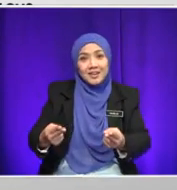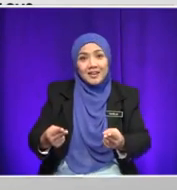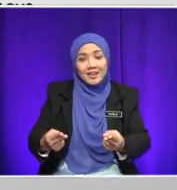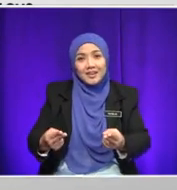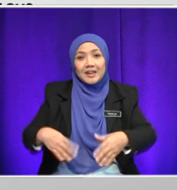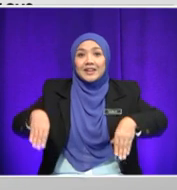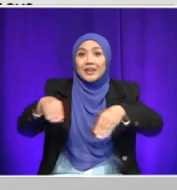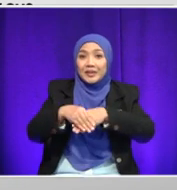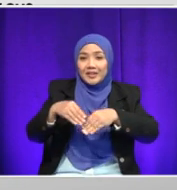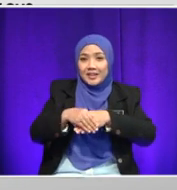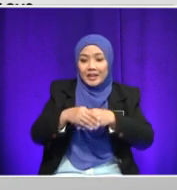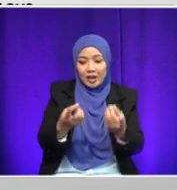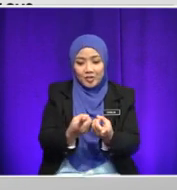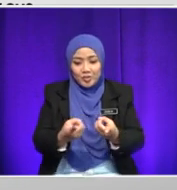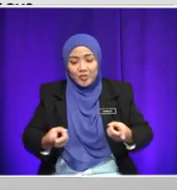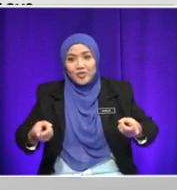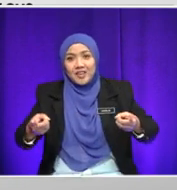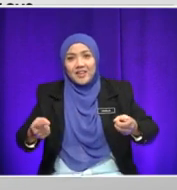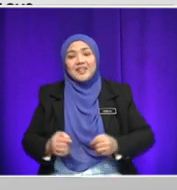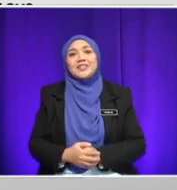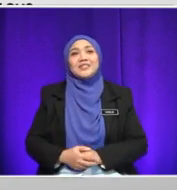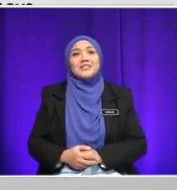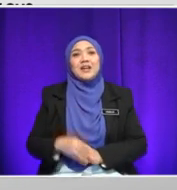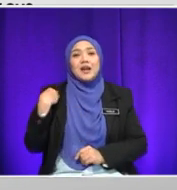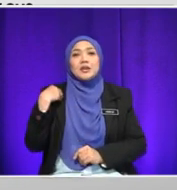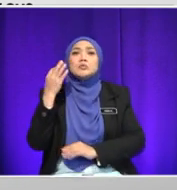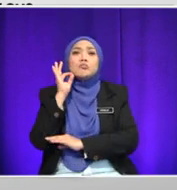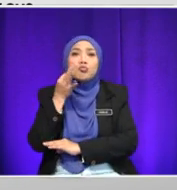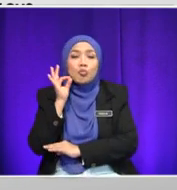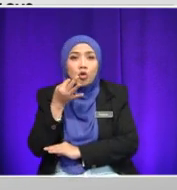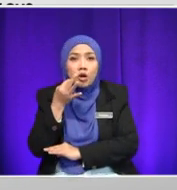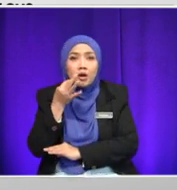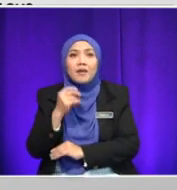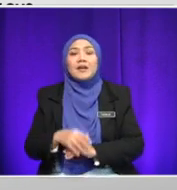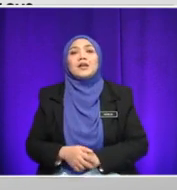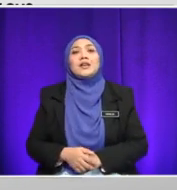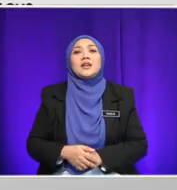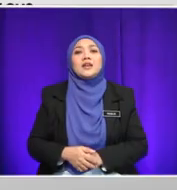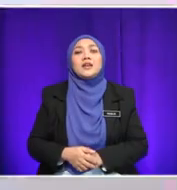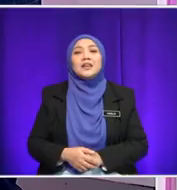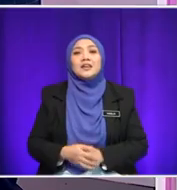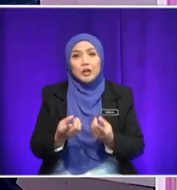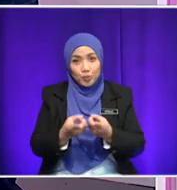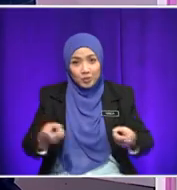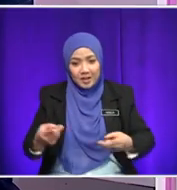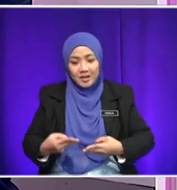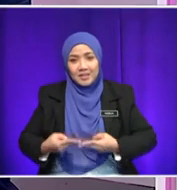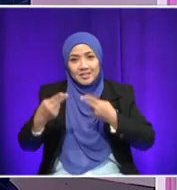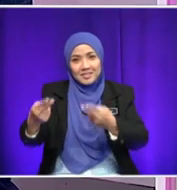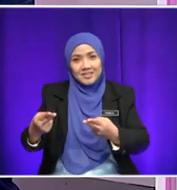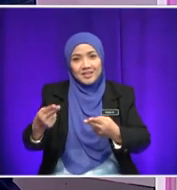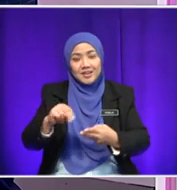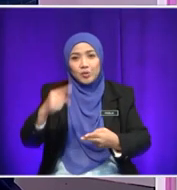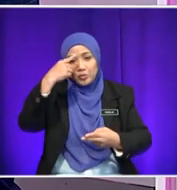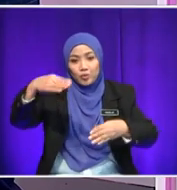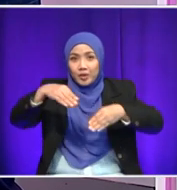Oke sudah ada buah-buahan inilah contoh tulang antara Oke khususnya ini contoh yang